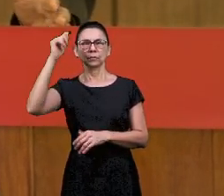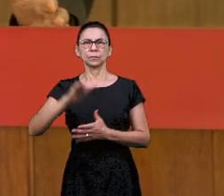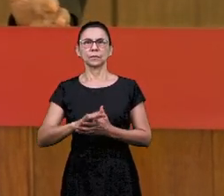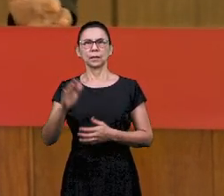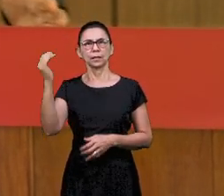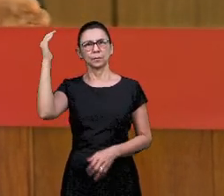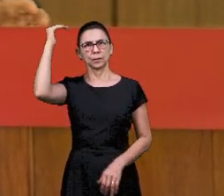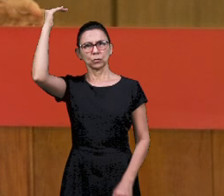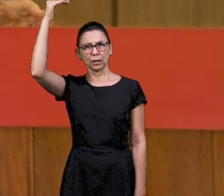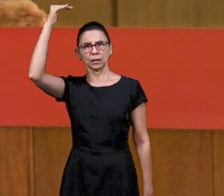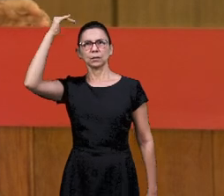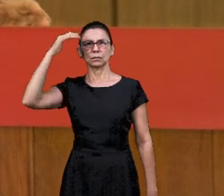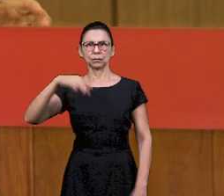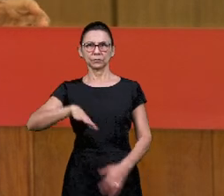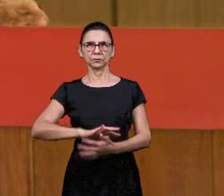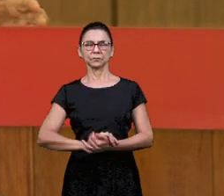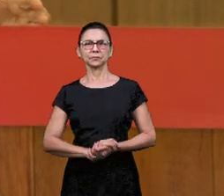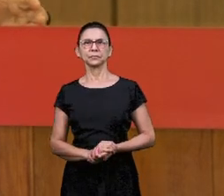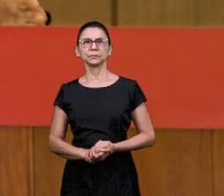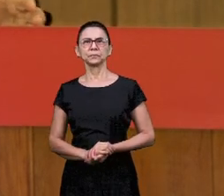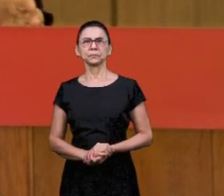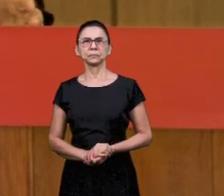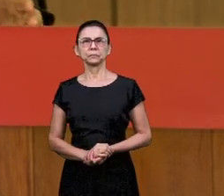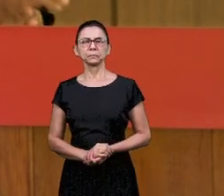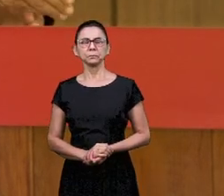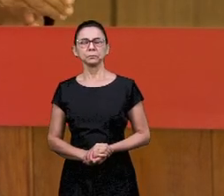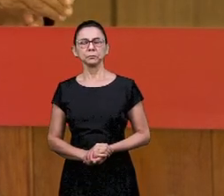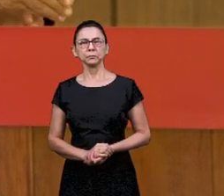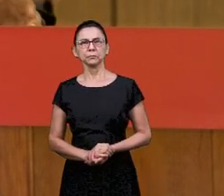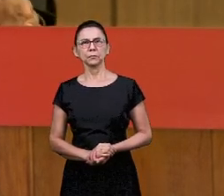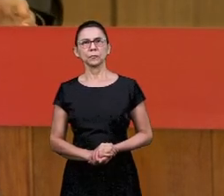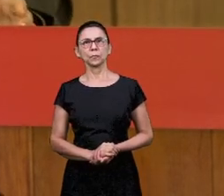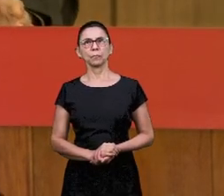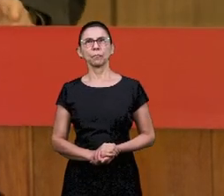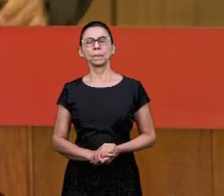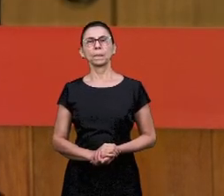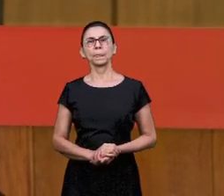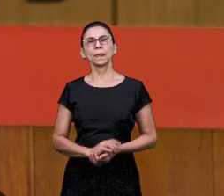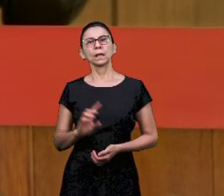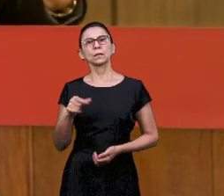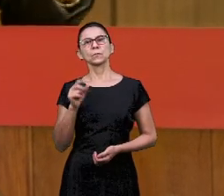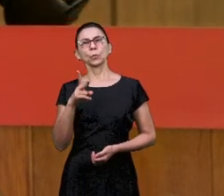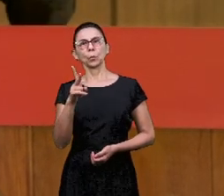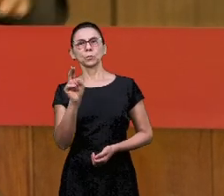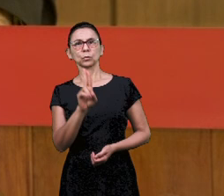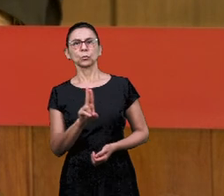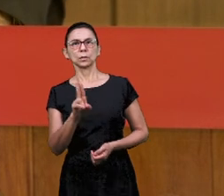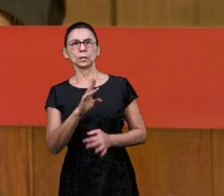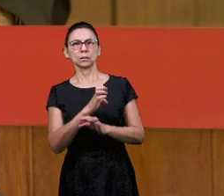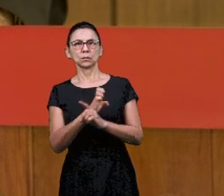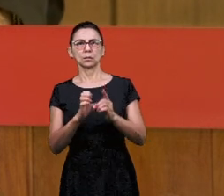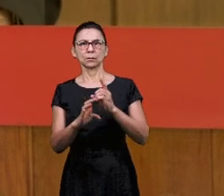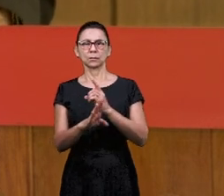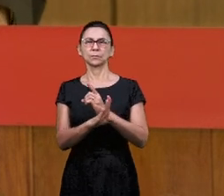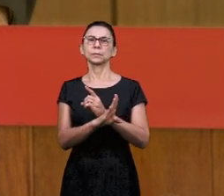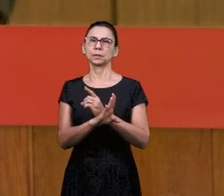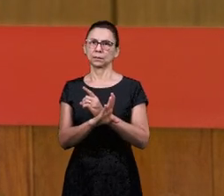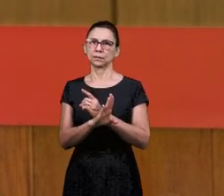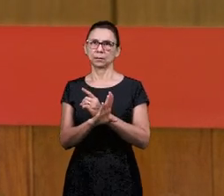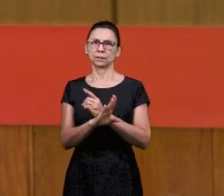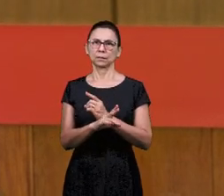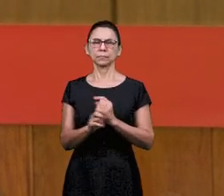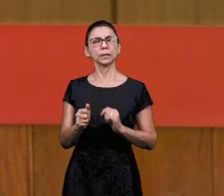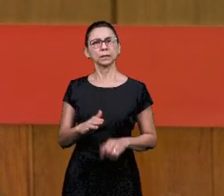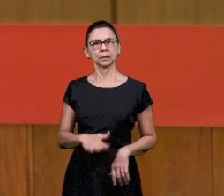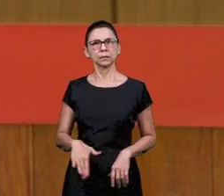éternel, et ce qui se fait être utilisé dans l'école biblique dominicale pour les enfants